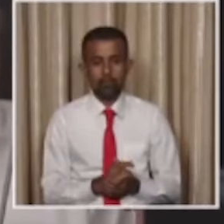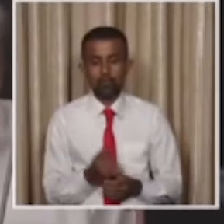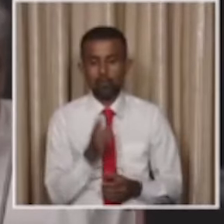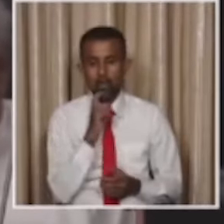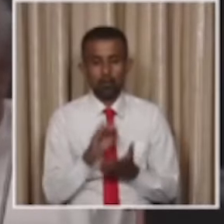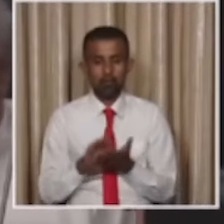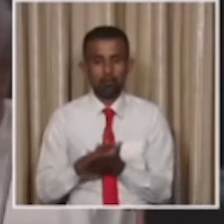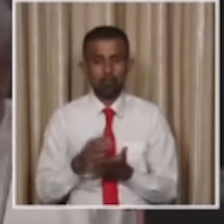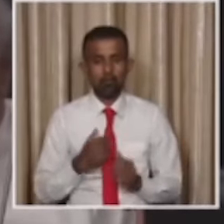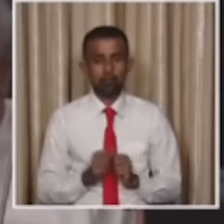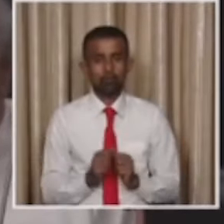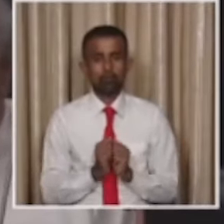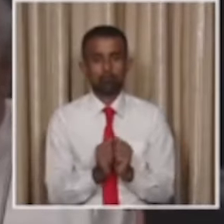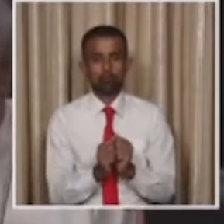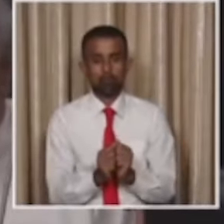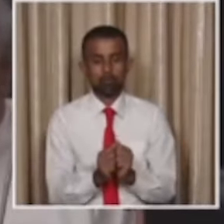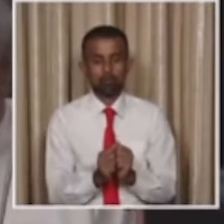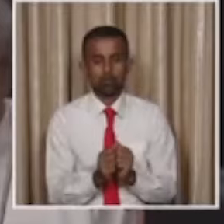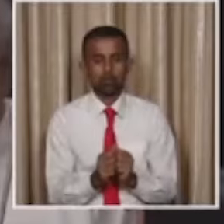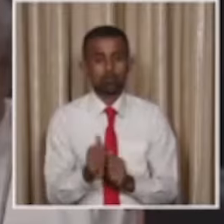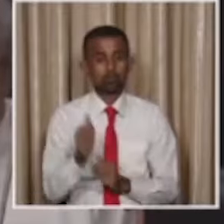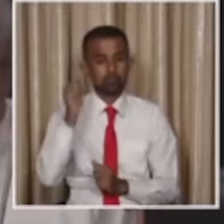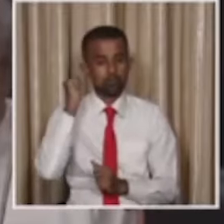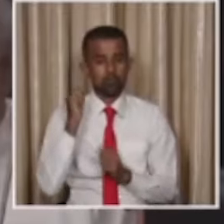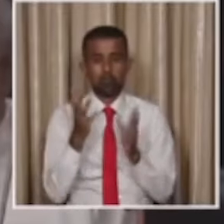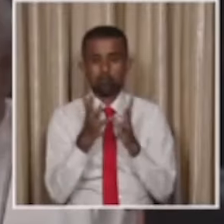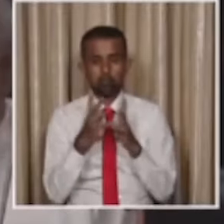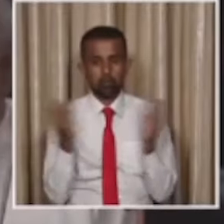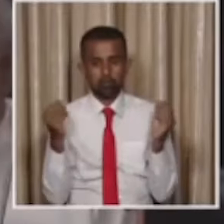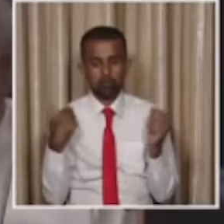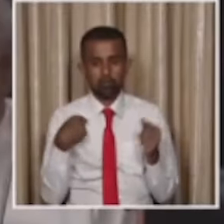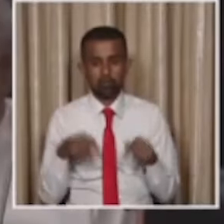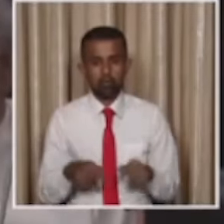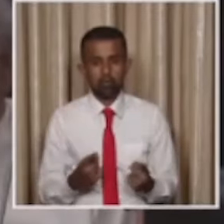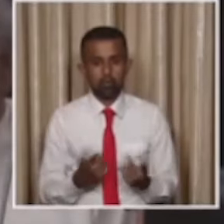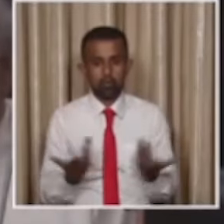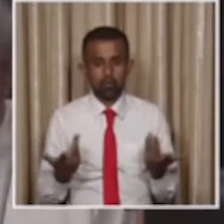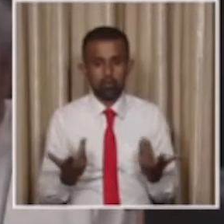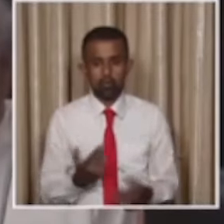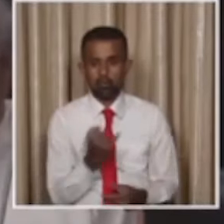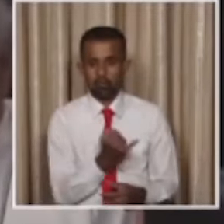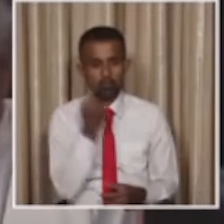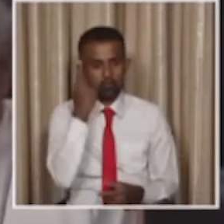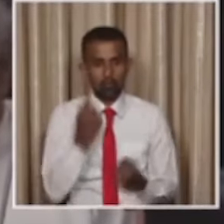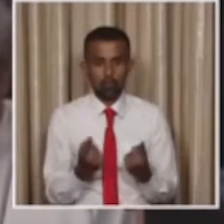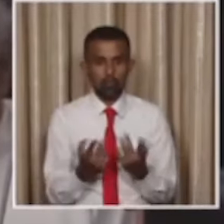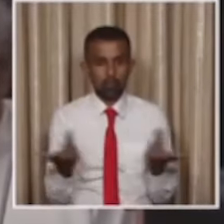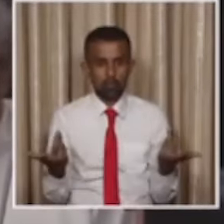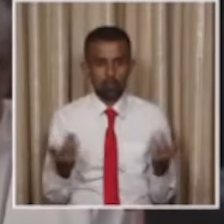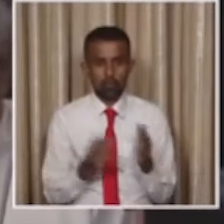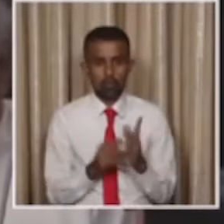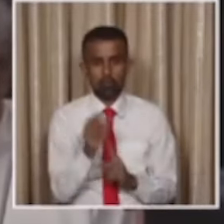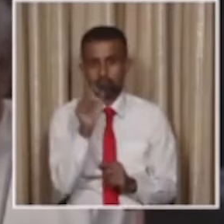නඩු තීන්දුවන් අපි වැඩ කරනවා. ඉතින් අතීතය නැති කරන්න මෙතෙන්ට උවමනා නැහැ. අන්තවාදය මම මේ ඇමතුමාට